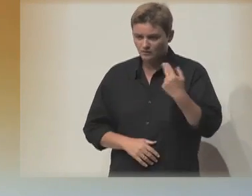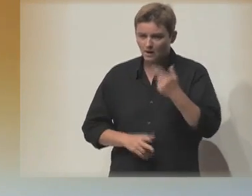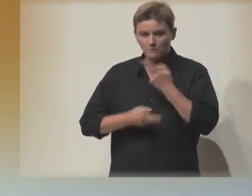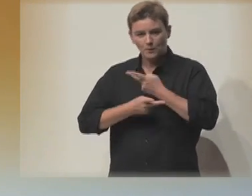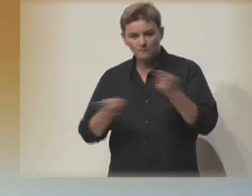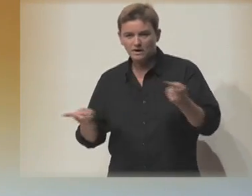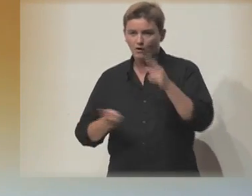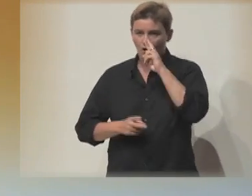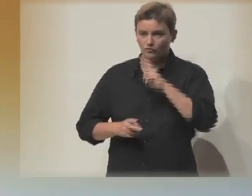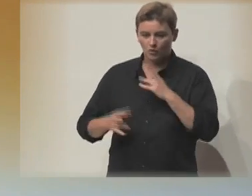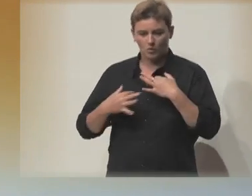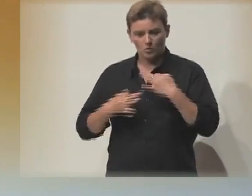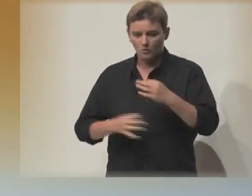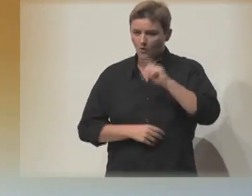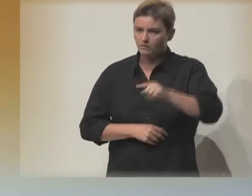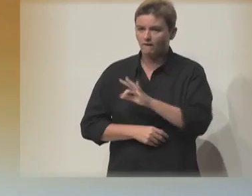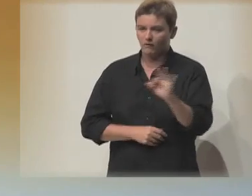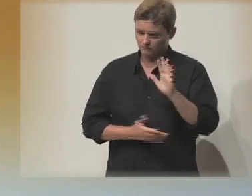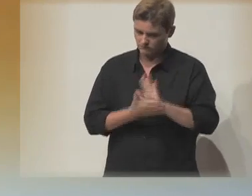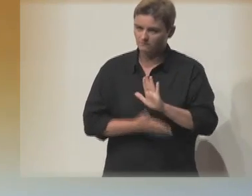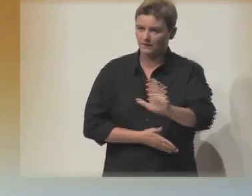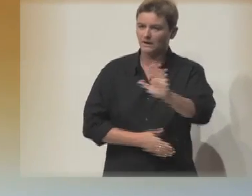publique, laïque et obligatoire en France.